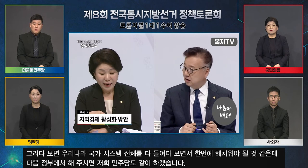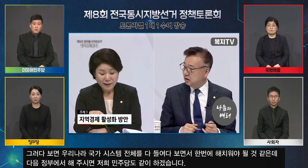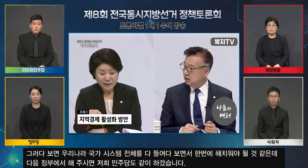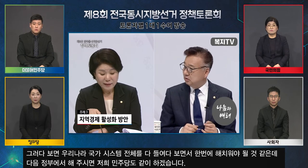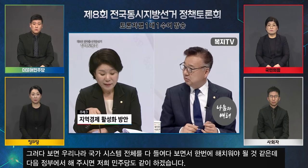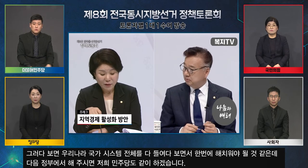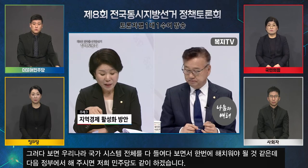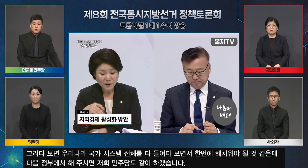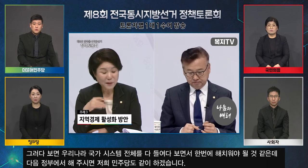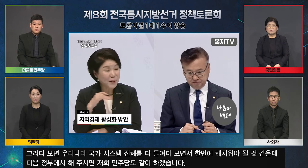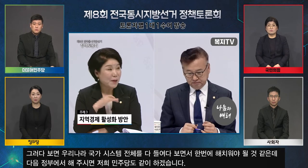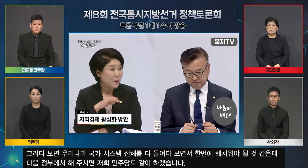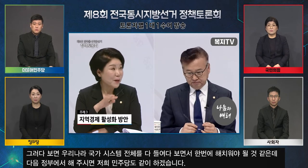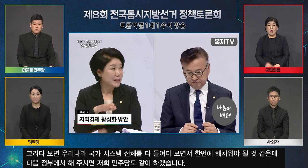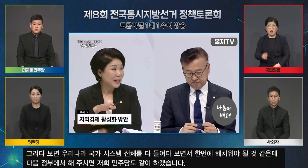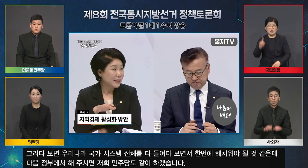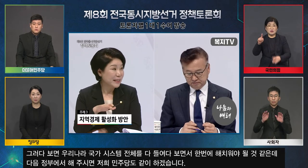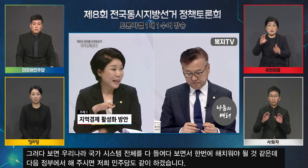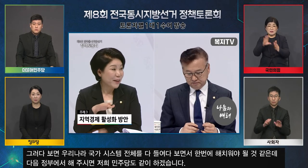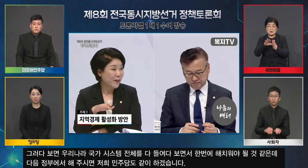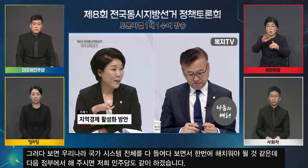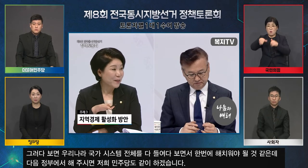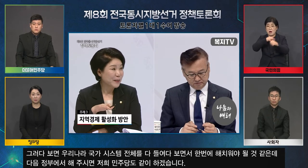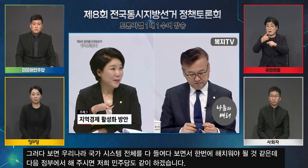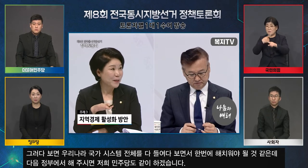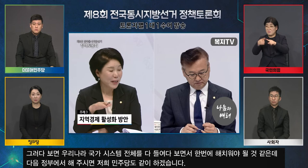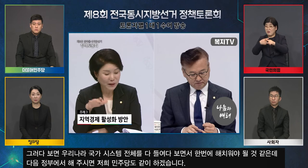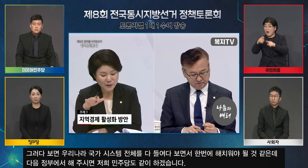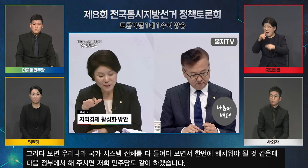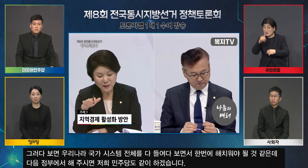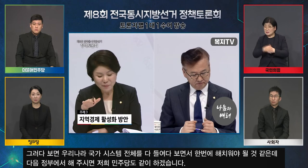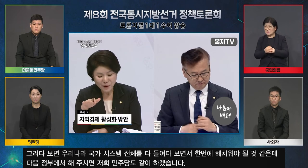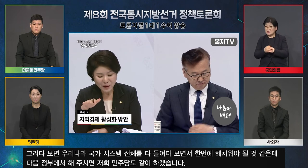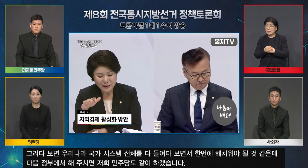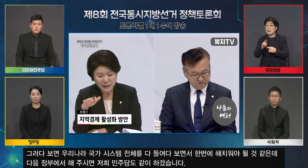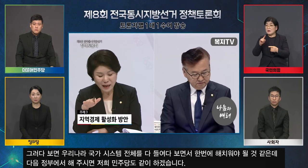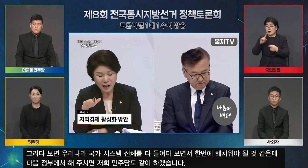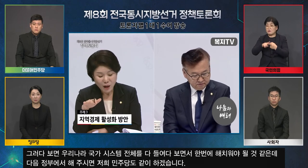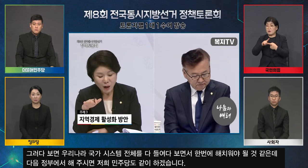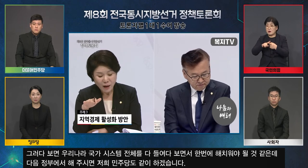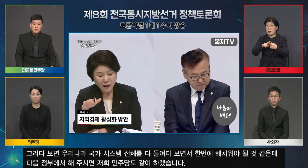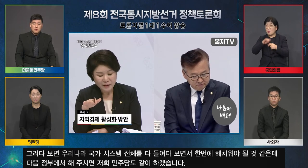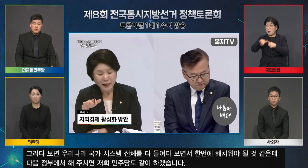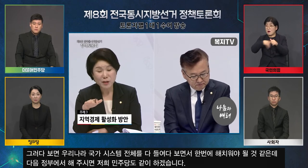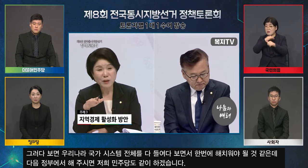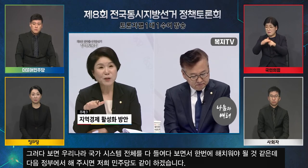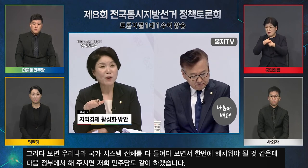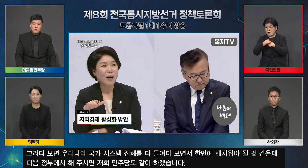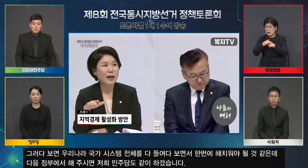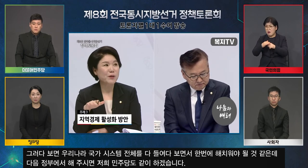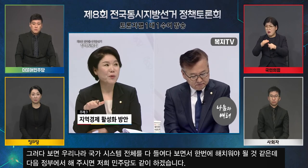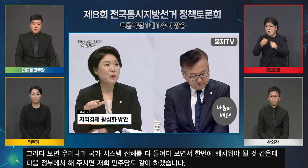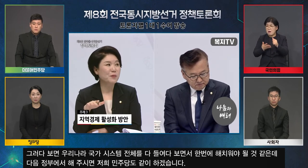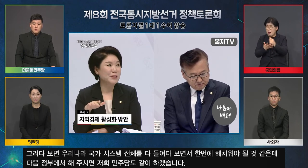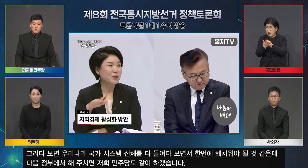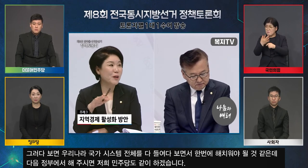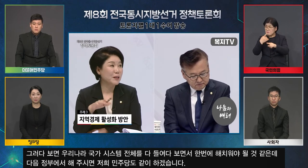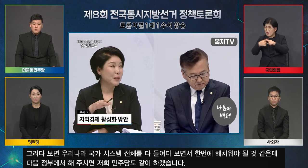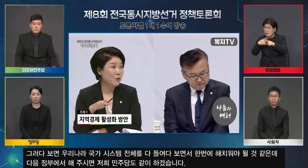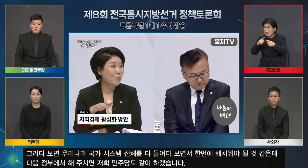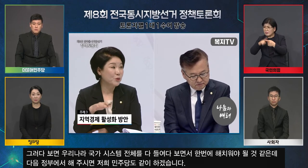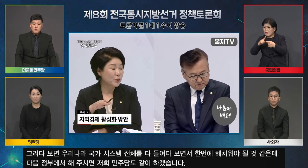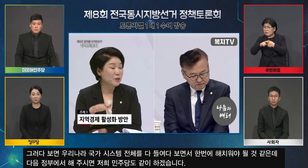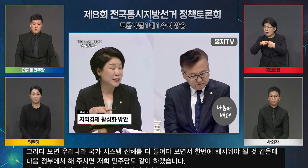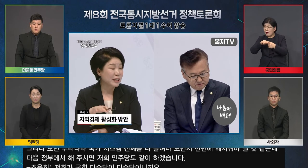환경영향평가제가 있잖아요. 그래서 이게 환경영향평가제가 자연훼손과 환경오염을